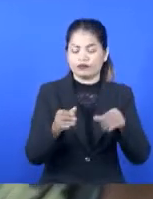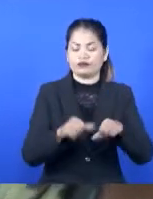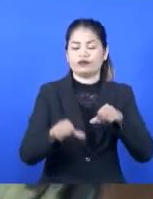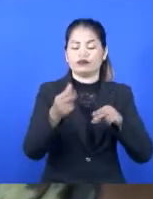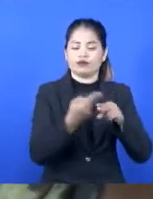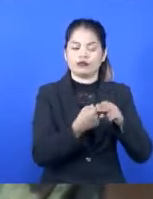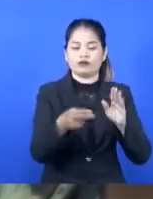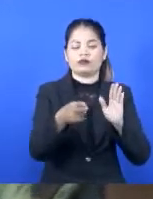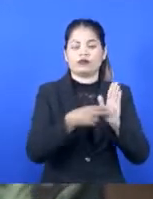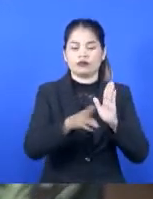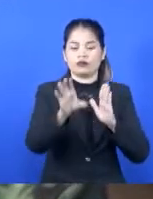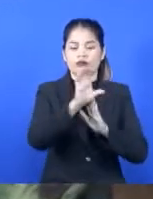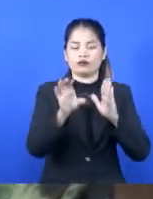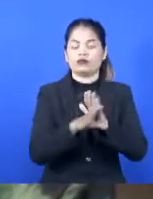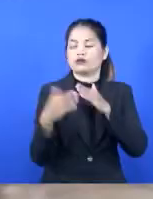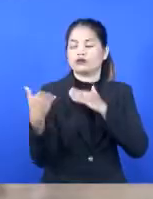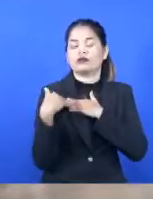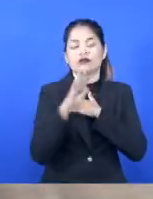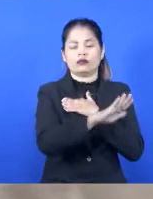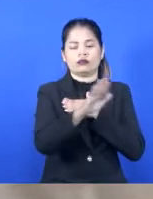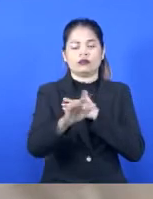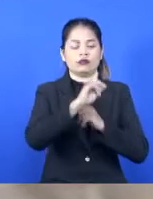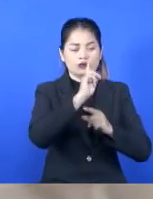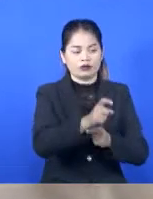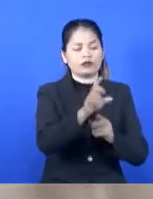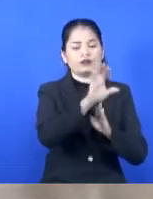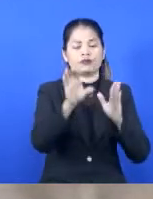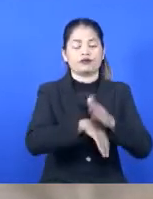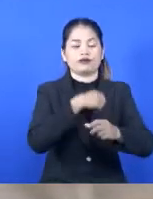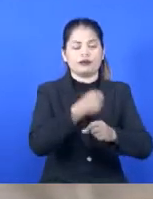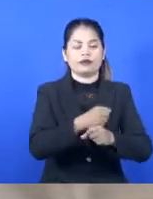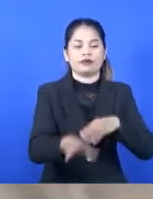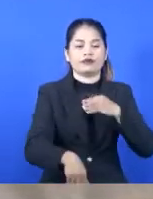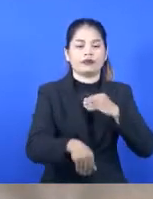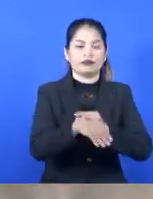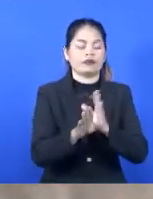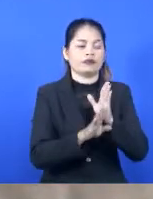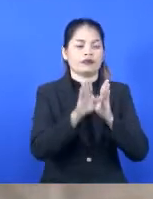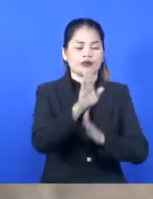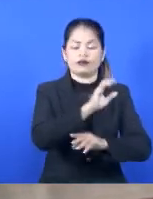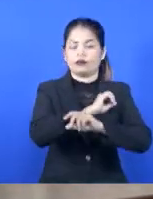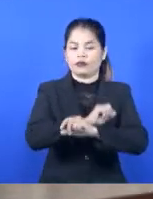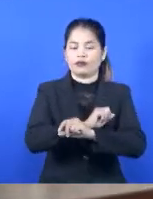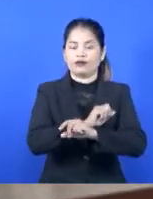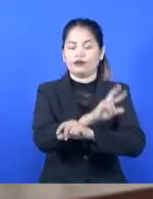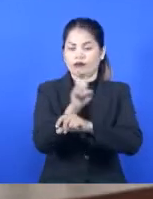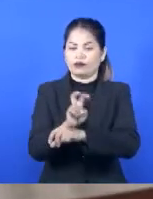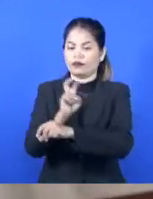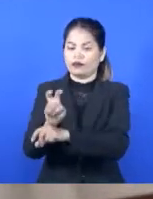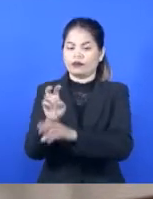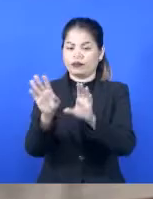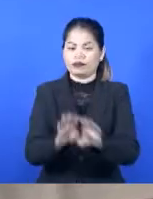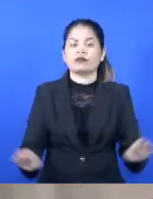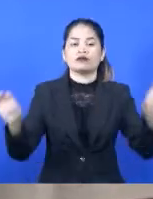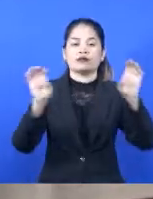ត់និងប្រកបដោយការទទួលខុសត្រូវនិងវិជ្ជាជីវៈដើម្បីបង្កើនប្រសិទ្ធភាពខ្ពស់នៅក្នុងកិច្ចការពារនិងអភិរក្សធនធានធម្មជាតិនិ